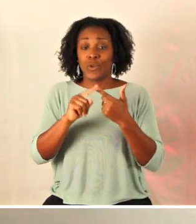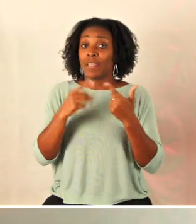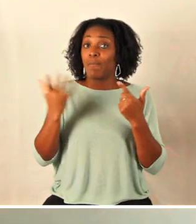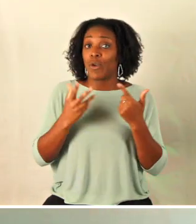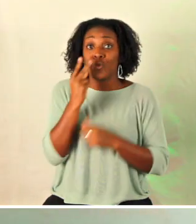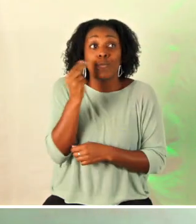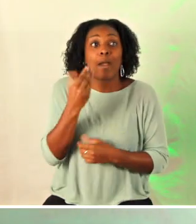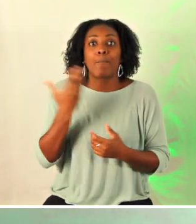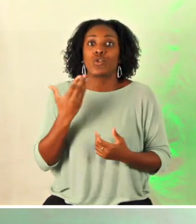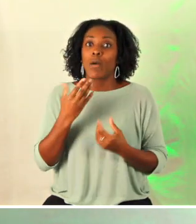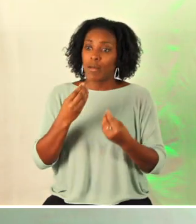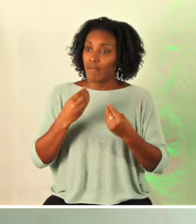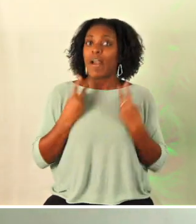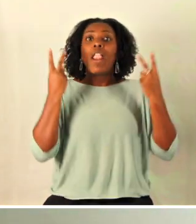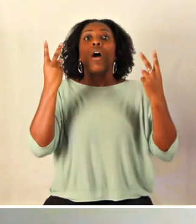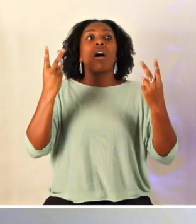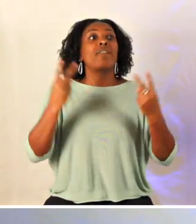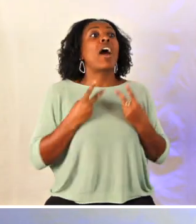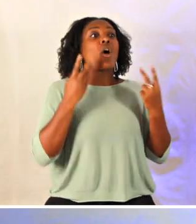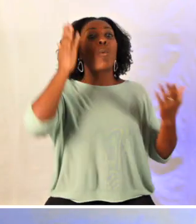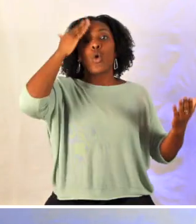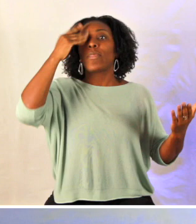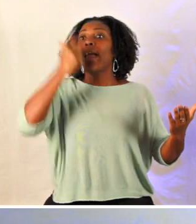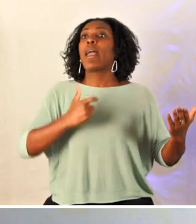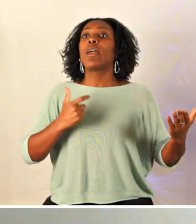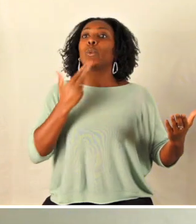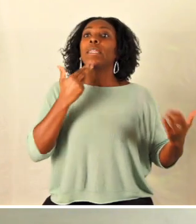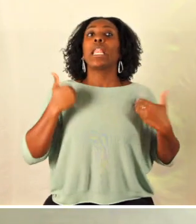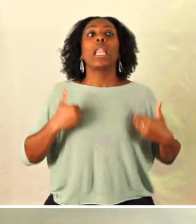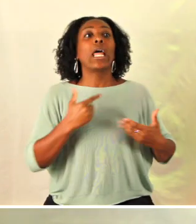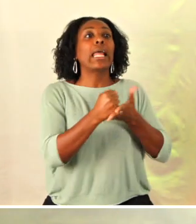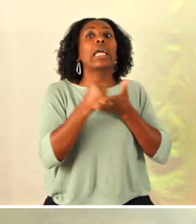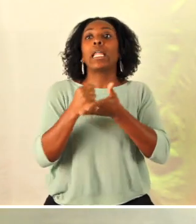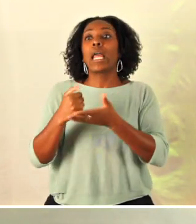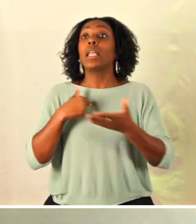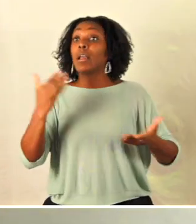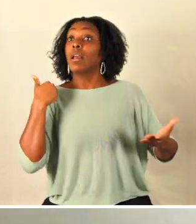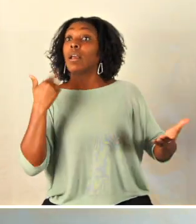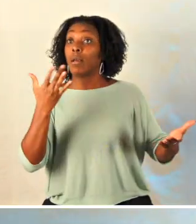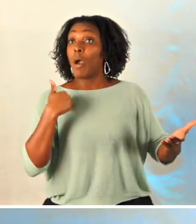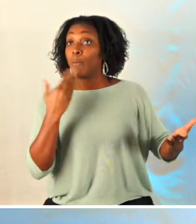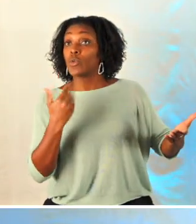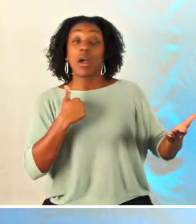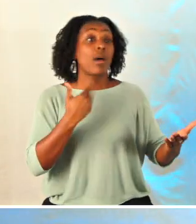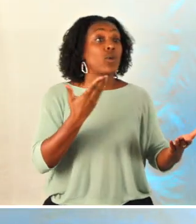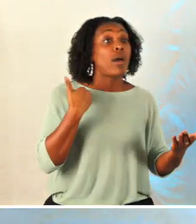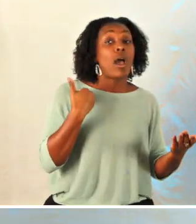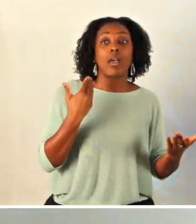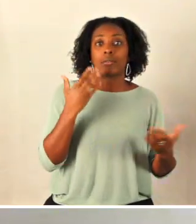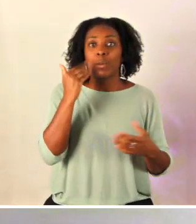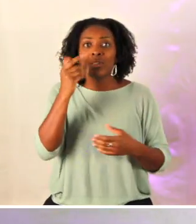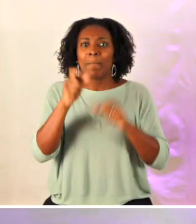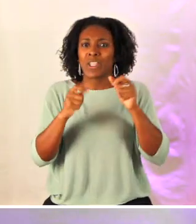d'être toujours valorisé en fait, d'être reconnu comme quelqu'un qui est utile à quelque chose. Et c'est pour ça certains vont essayer de faire des